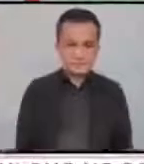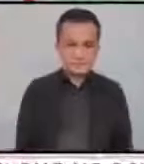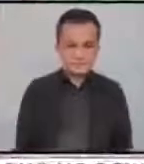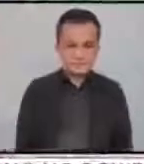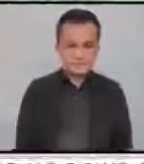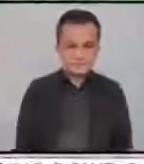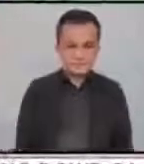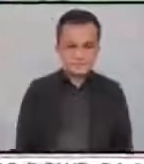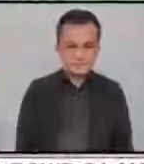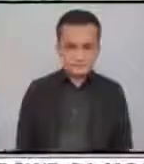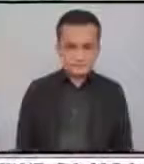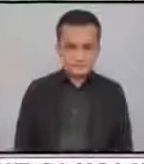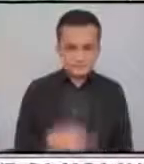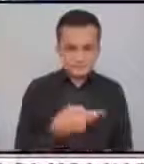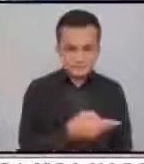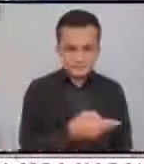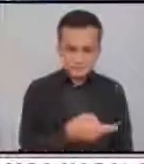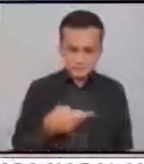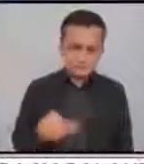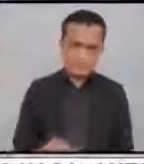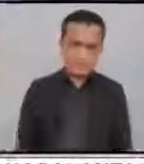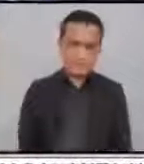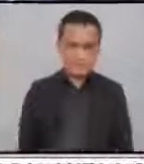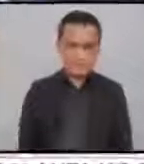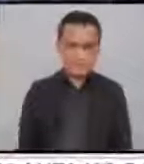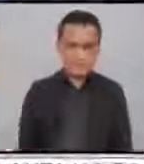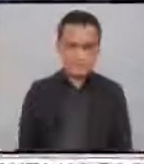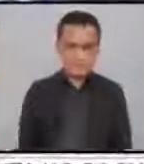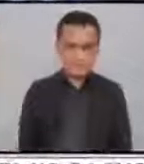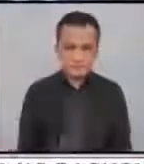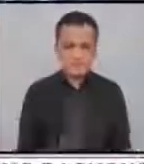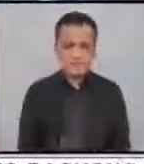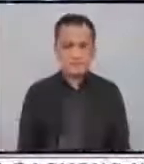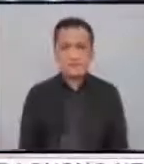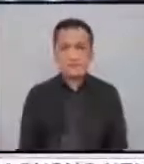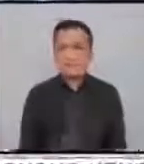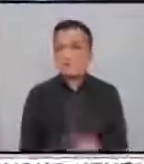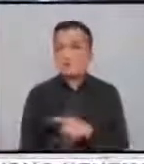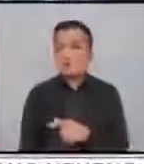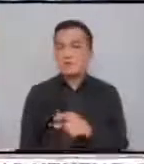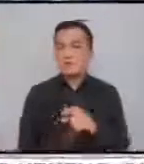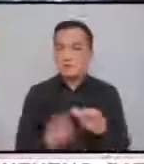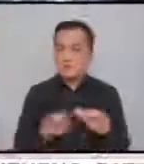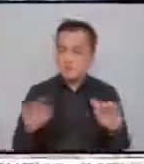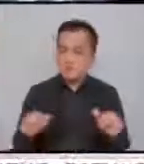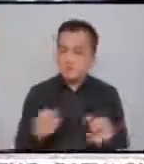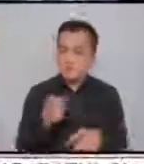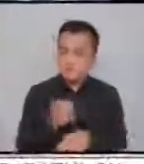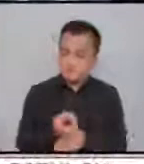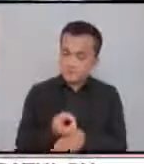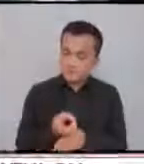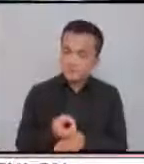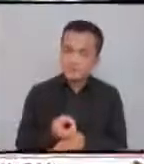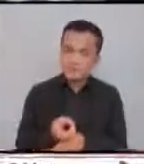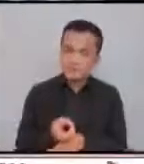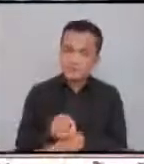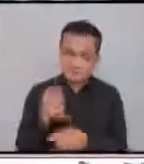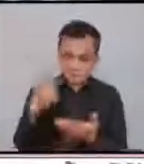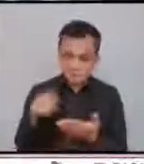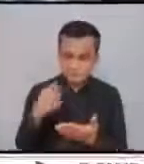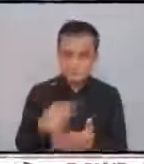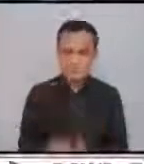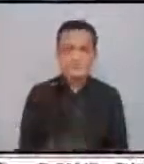ay tayo mag-cause ng fire. Yes po. Dapat yan, Fee, mga bata, merong supervision. Yes po. Yes. 180 na siya. Yes po. And